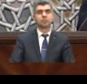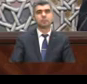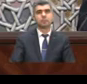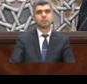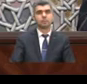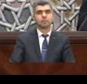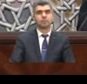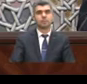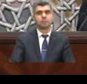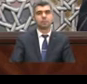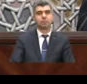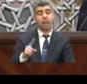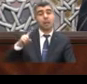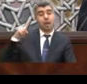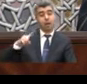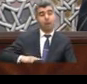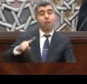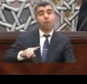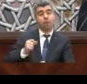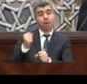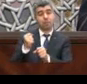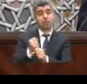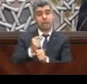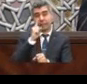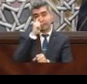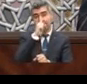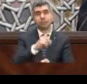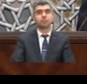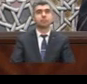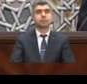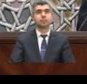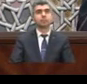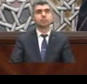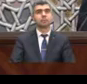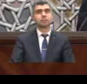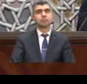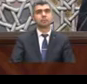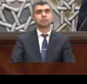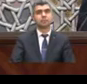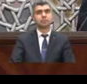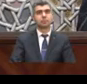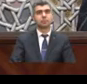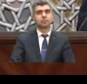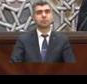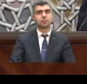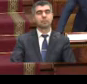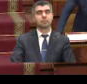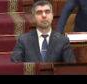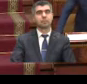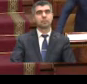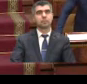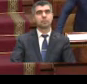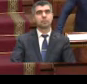عندنا يوم عمل شاق جدا. لا، ولهذا نحترموا بعضنا البعض. تفضل سيد الرئيس. غادي يكون